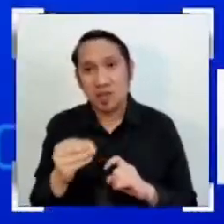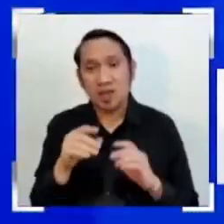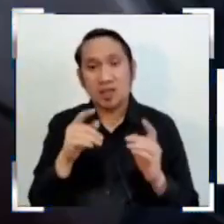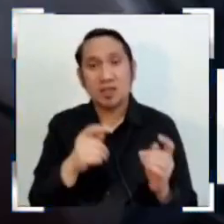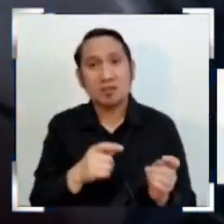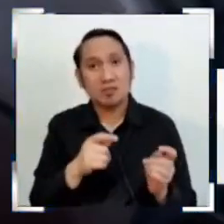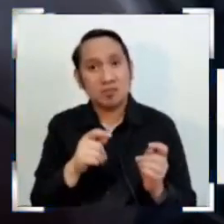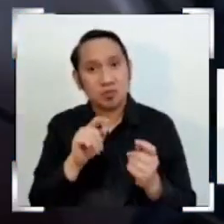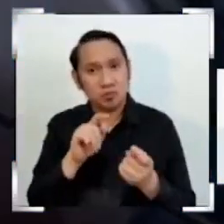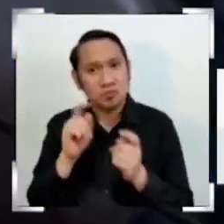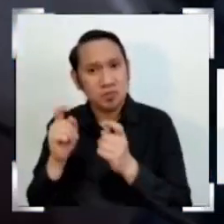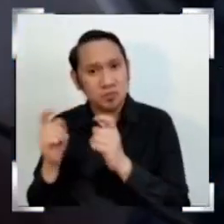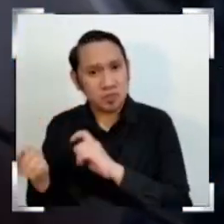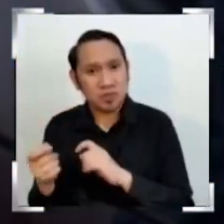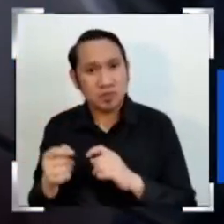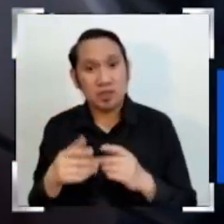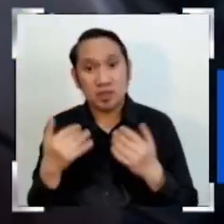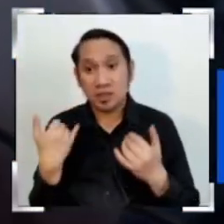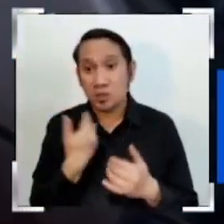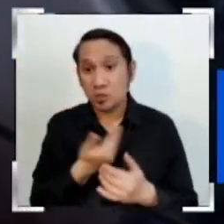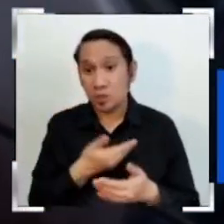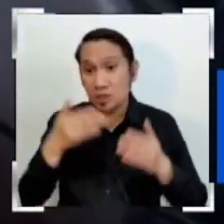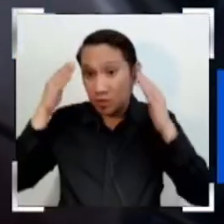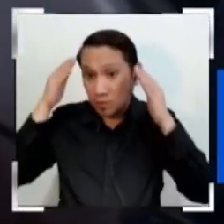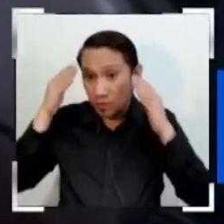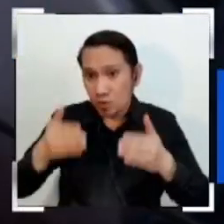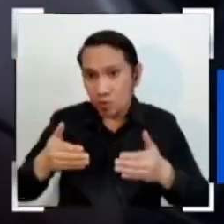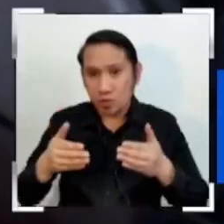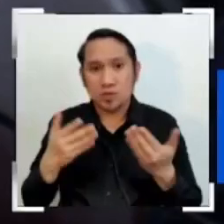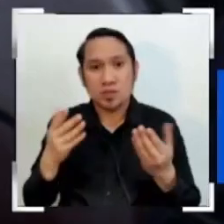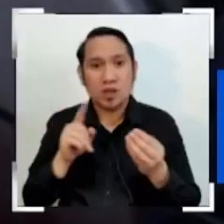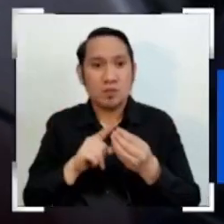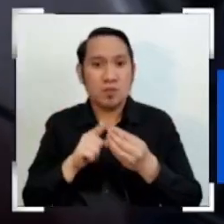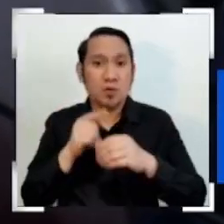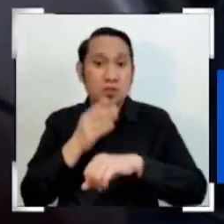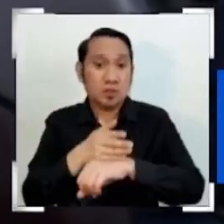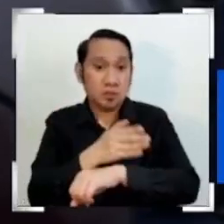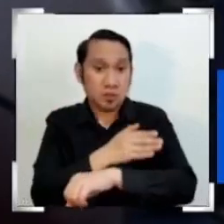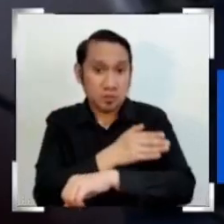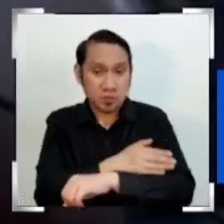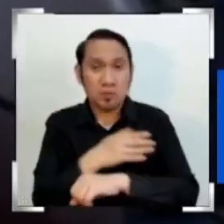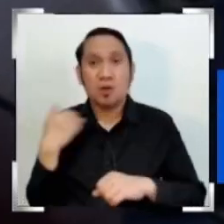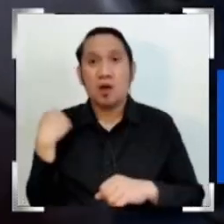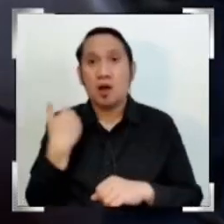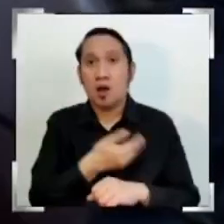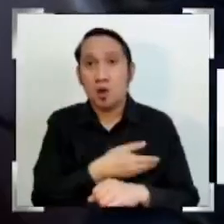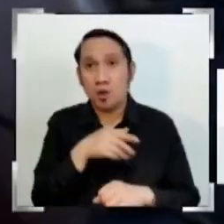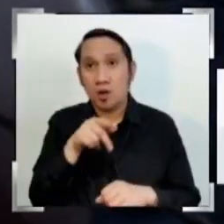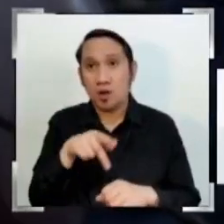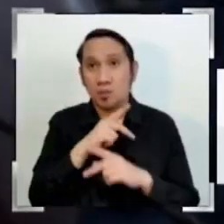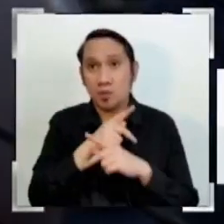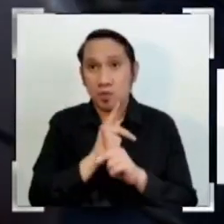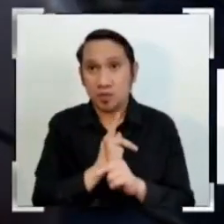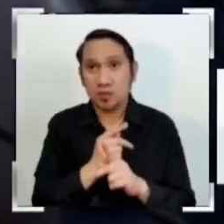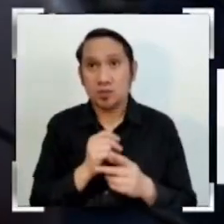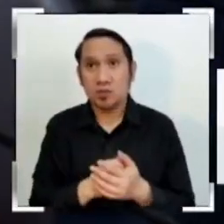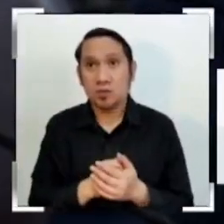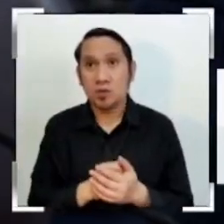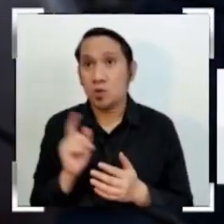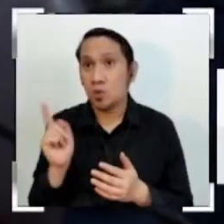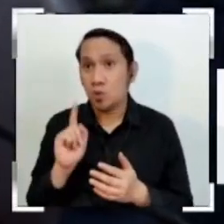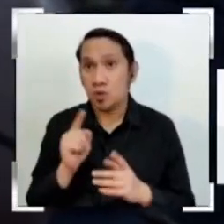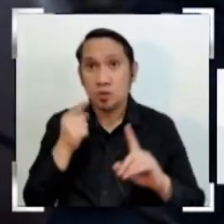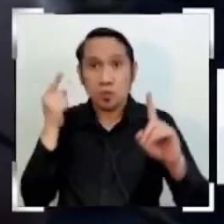season. We should focus on improving the productivity of our local production. And that is actually what we aim to